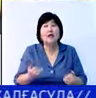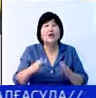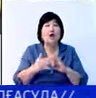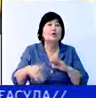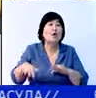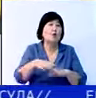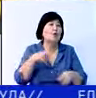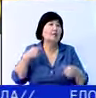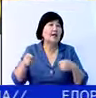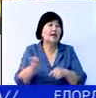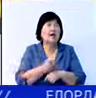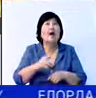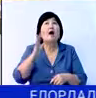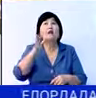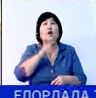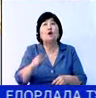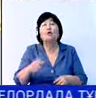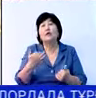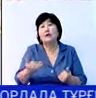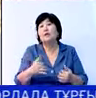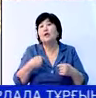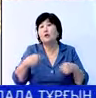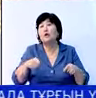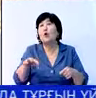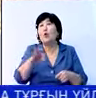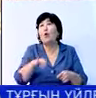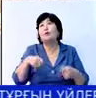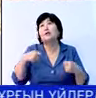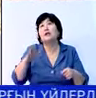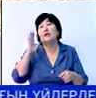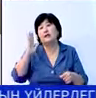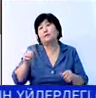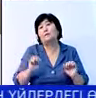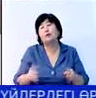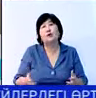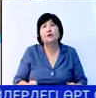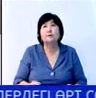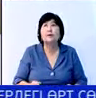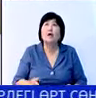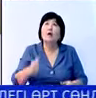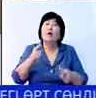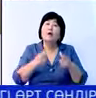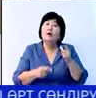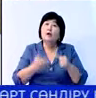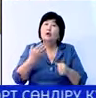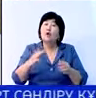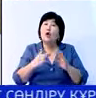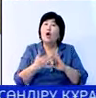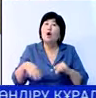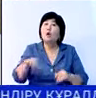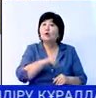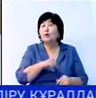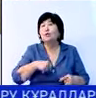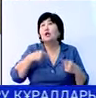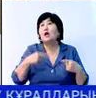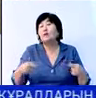көлемінде сатылып жатыр. Алдағы уақытта ақтайлақ өнімдері облыс нарығына шығып қалуы мүмкін. Сүт сол ауылдың өзінен және де